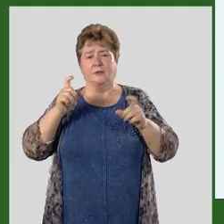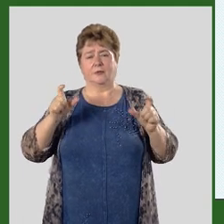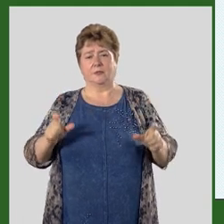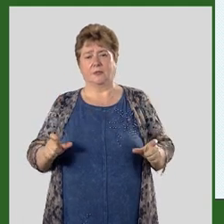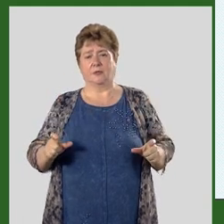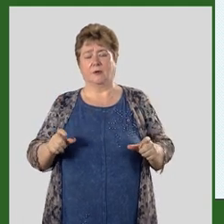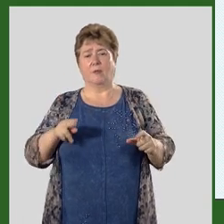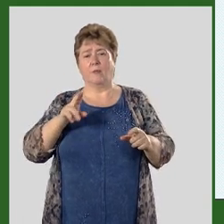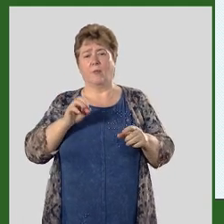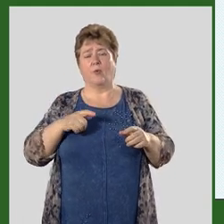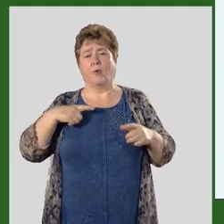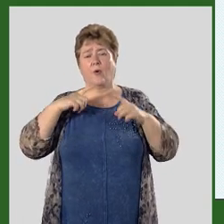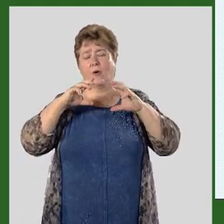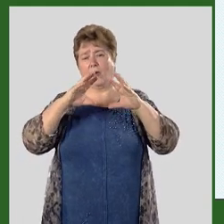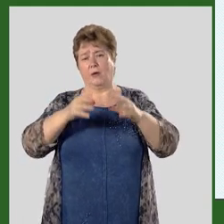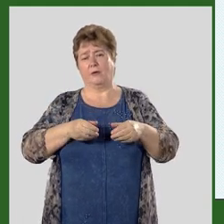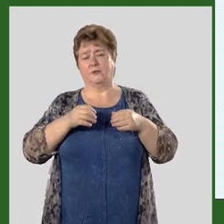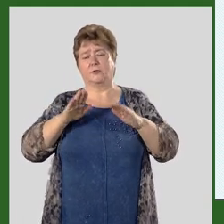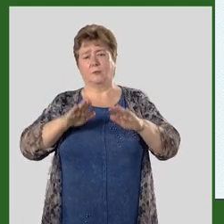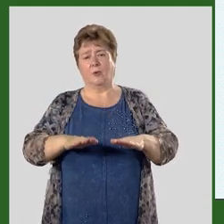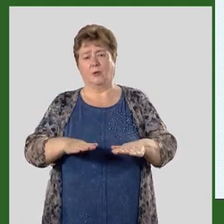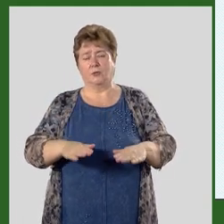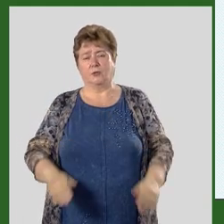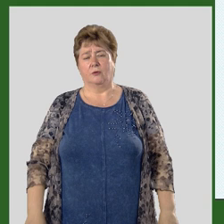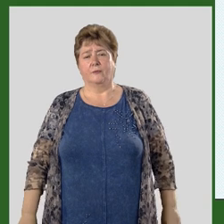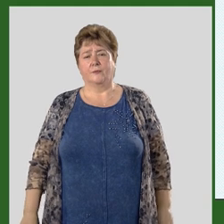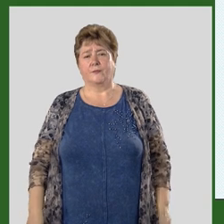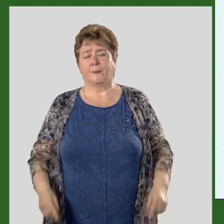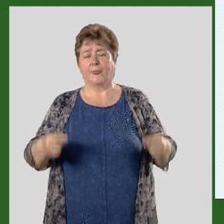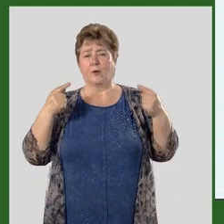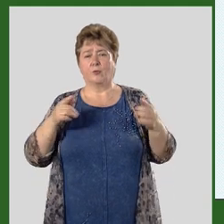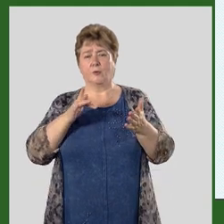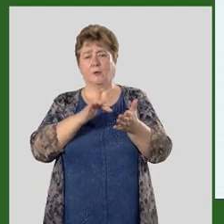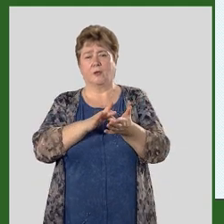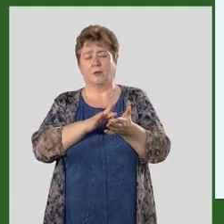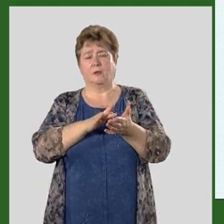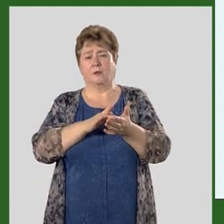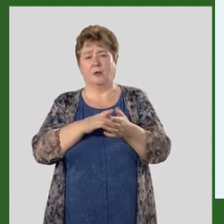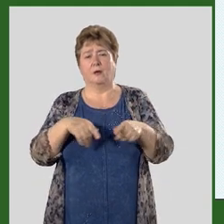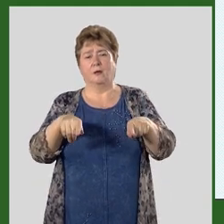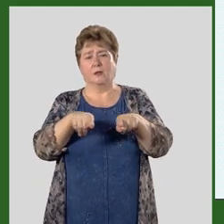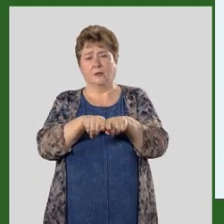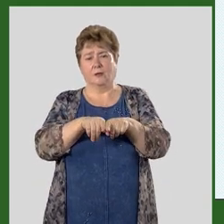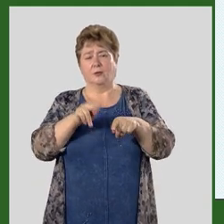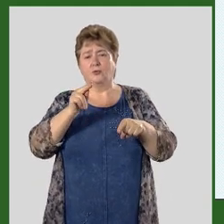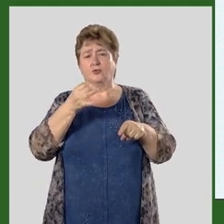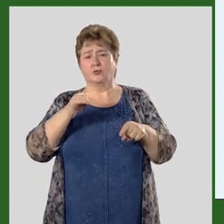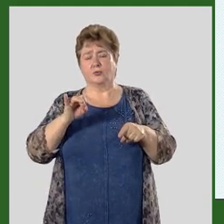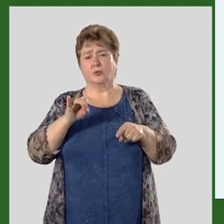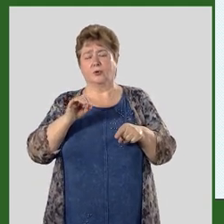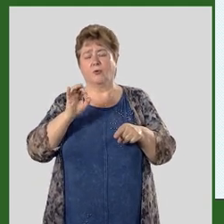населения по географическому положению. В крупных городах, а также в